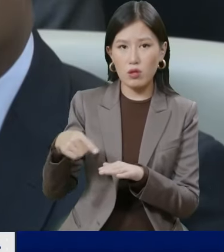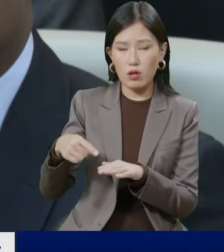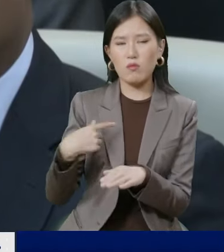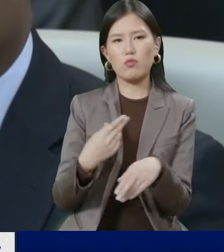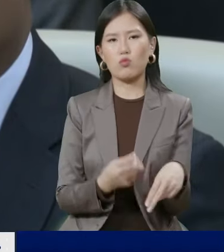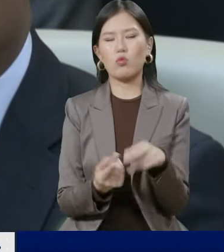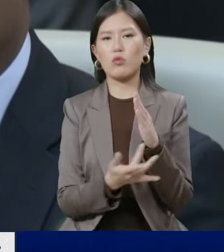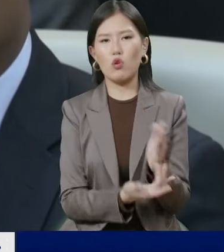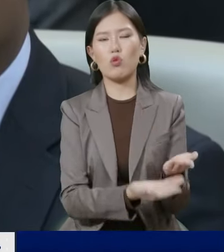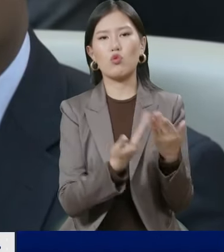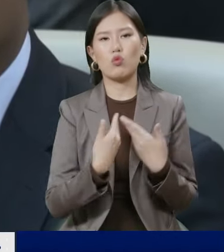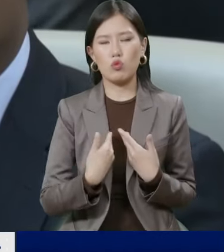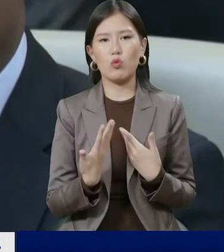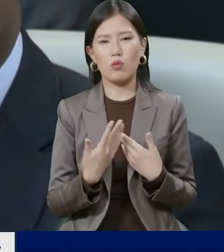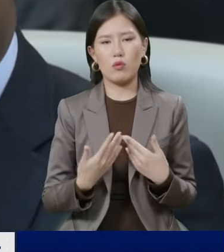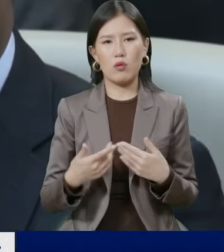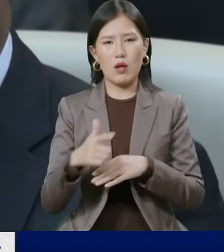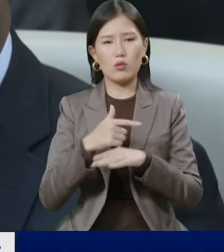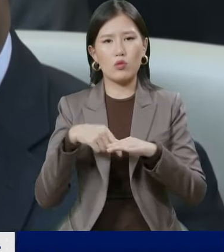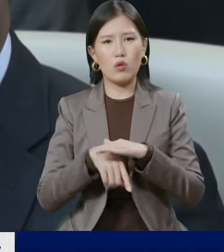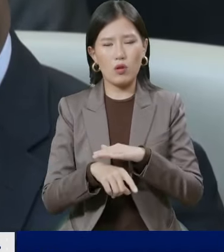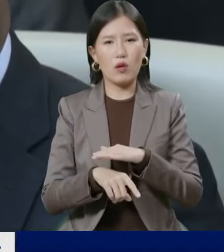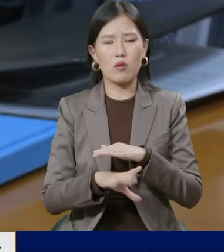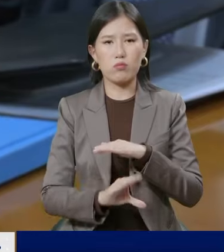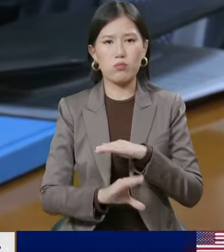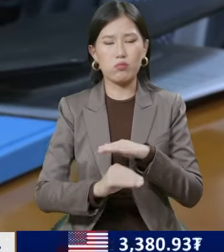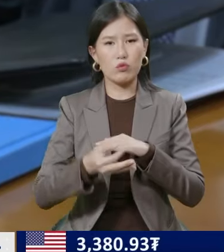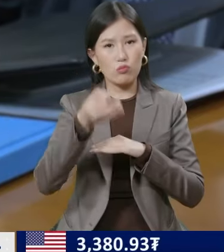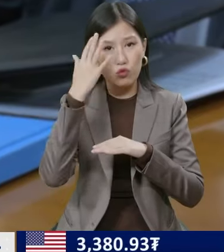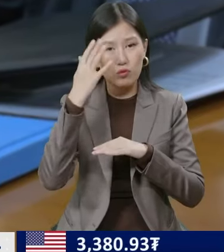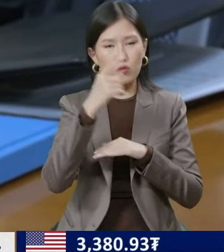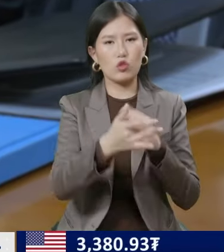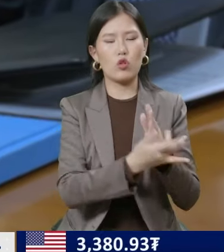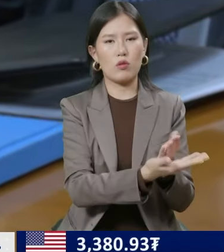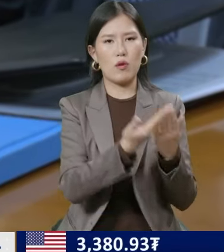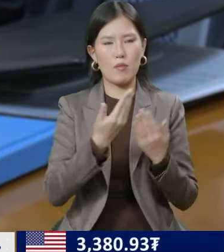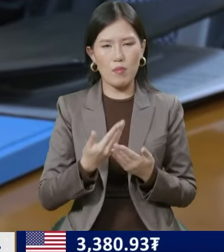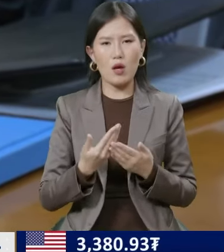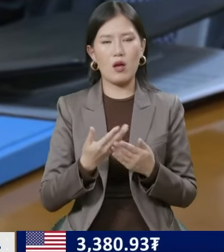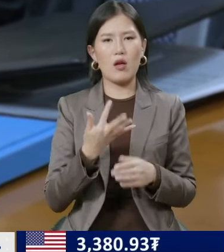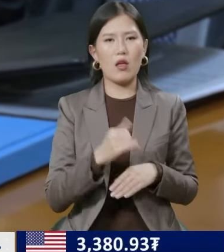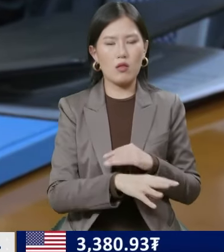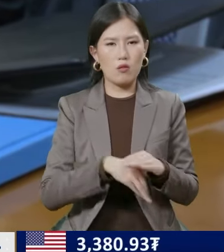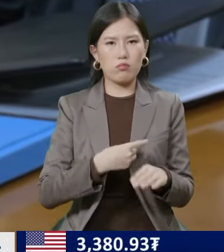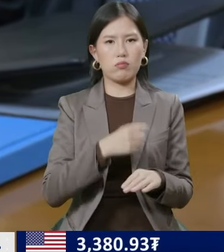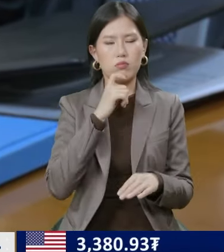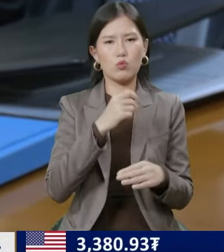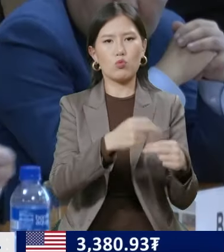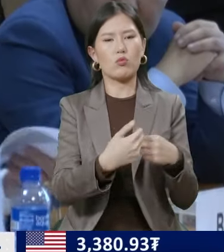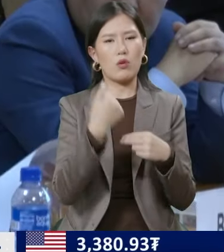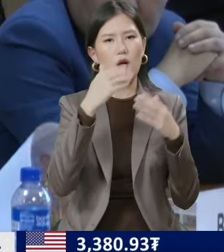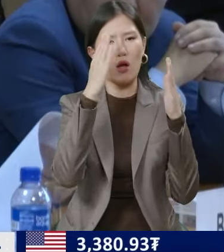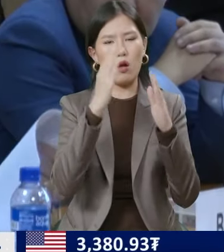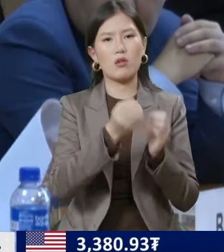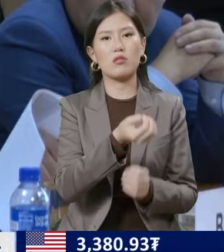үзүүлнэ. Өөрөөр хэлбэл газрын ховор элементийн нөөцийг тодорхойлох чиглэлд техникийн тусалцаа үзүүлэхэд анхаарч байна гэдгээ илэрхийлсэн байна.